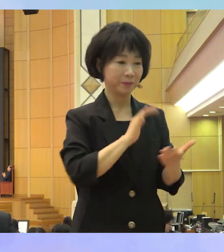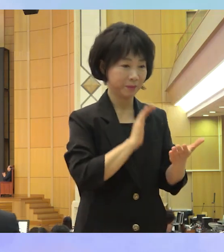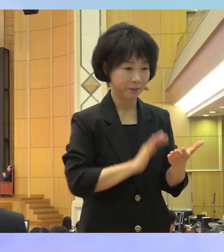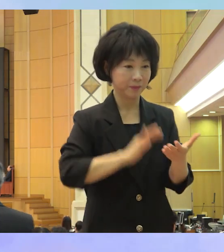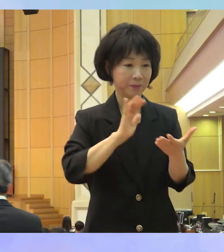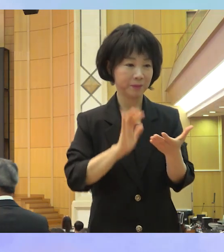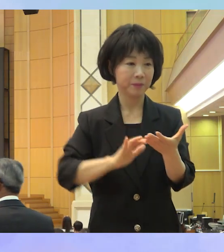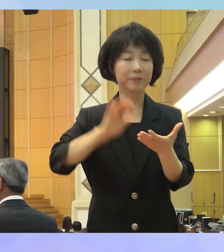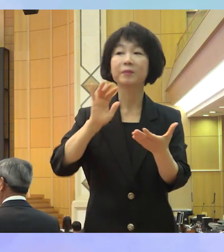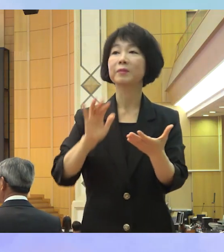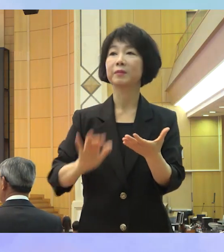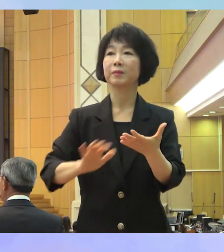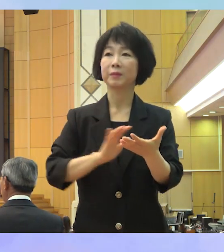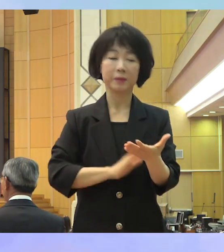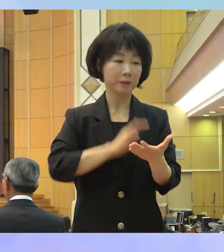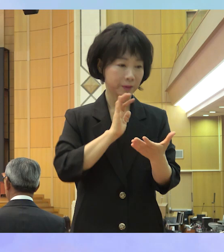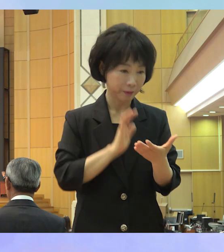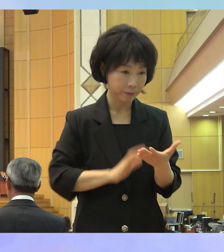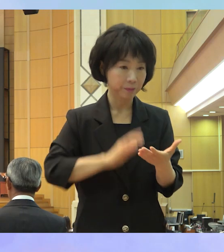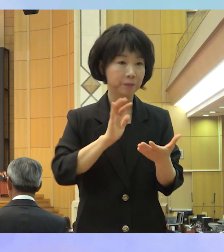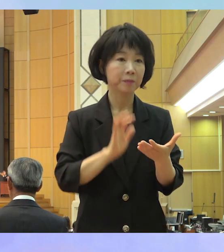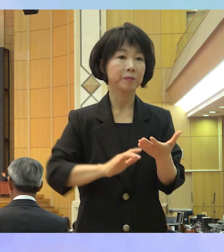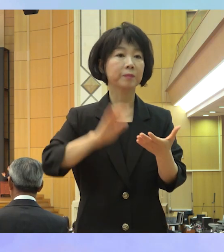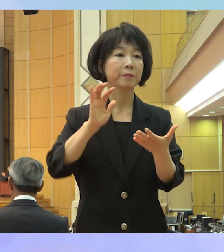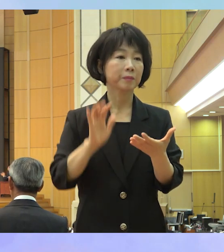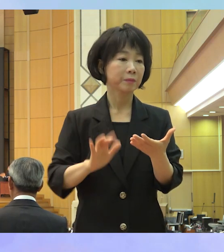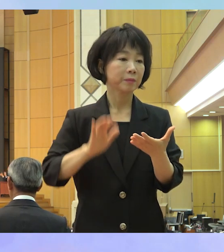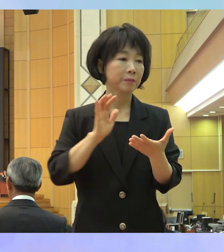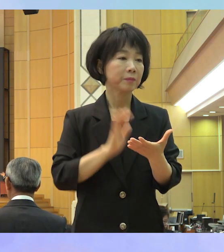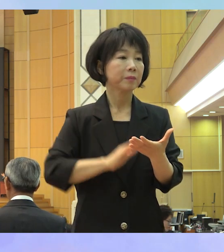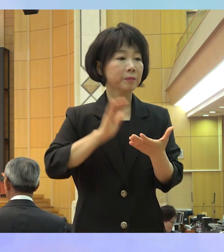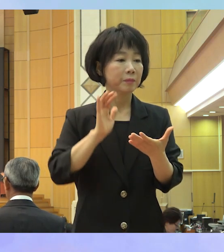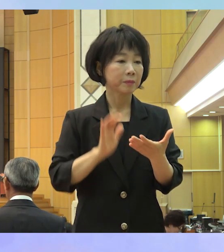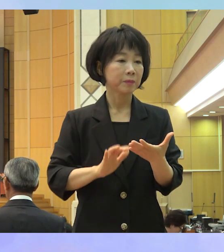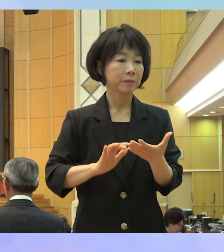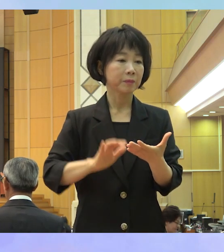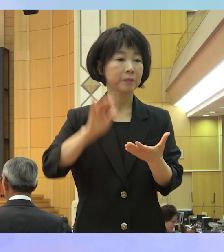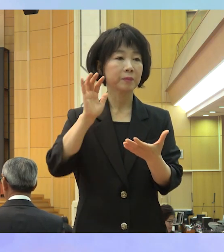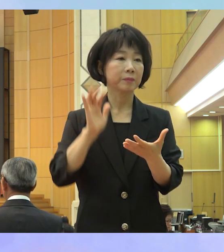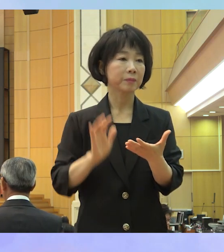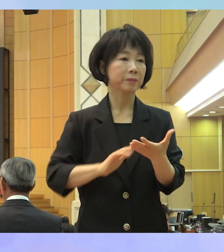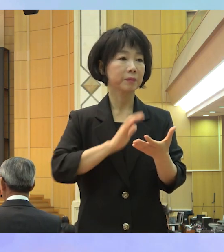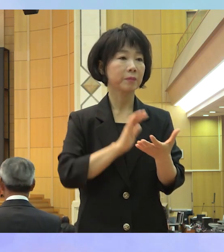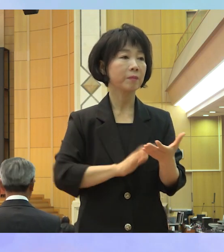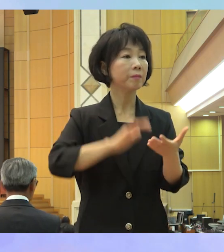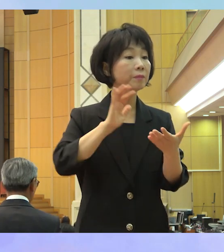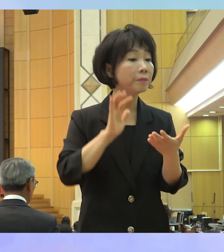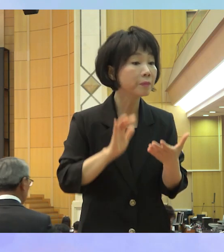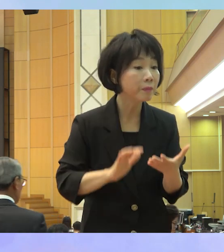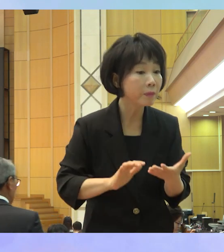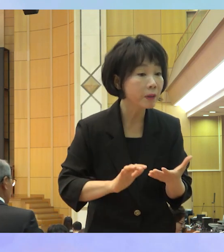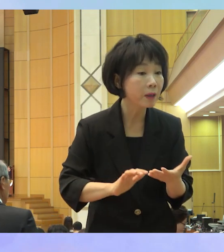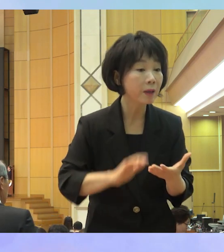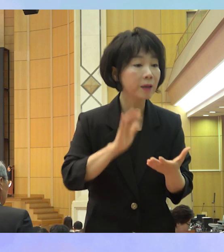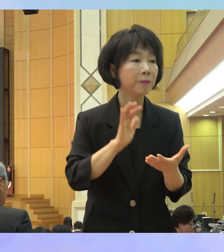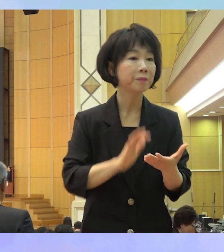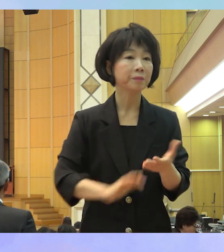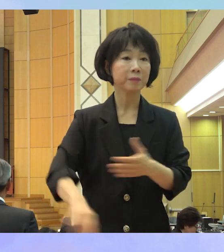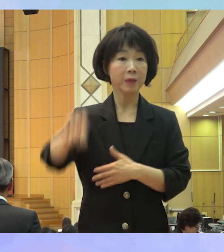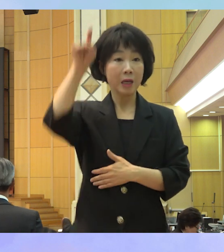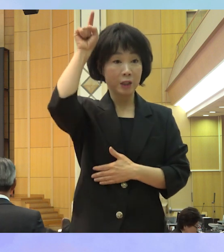가정에 예수님의 평안이 가득하길 바라며 박수치며 찬양하시겠습니다. 저